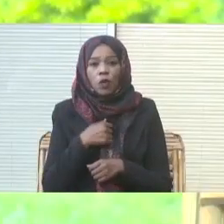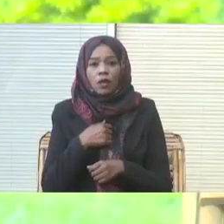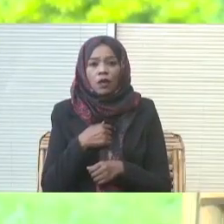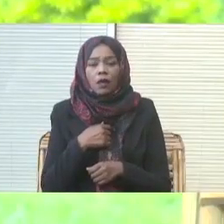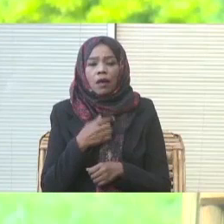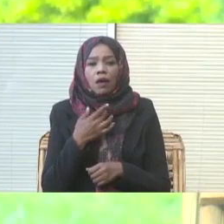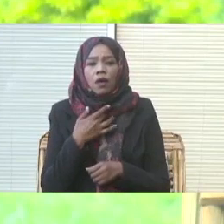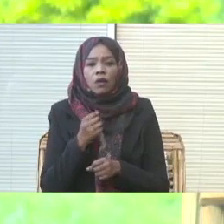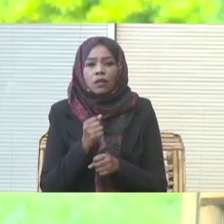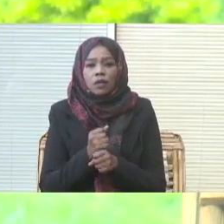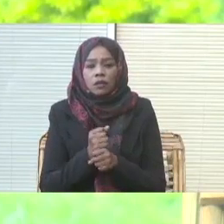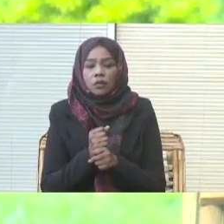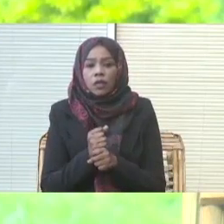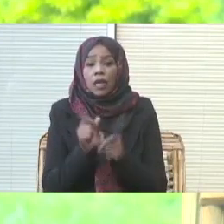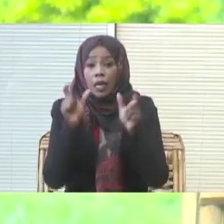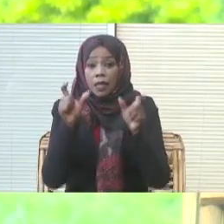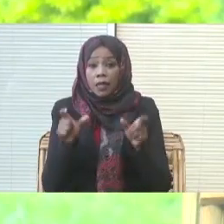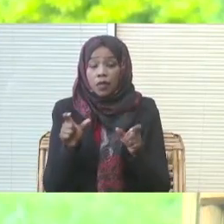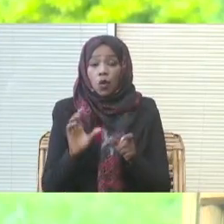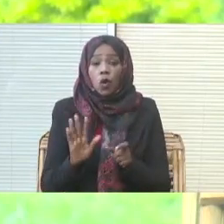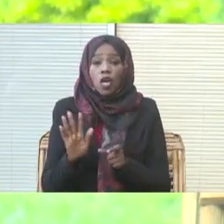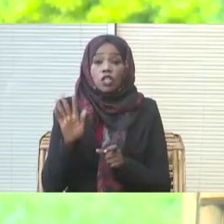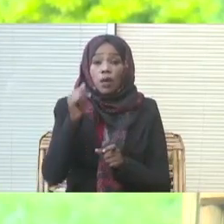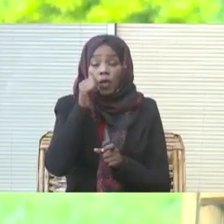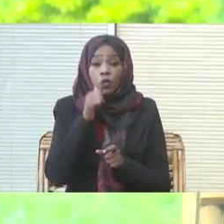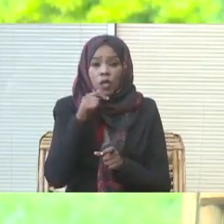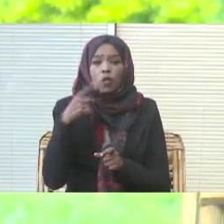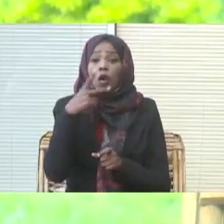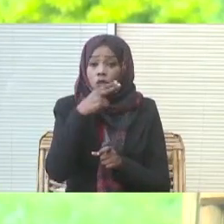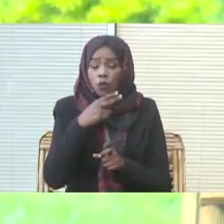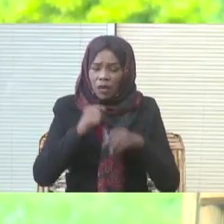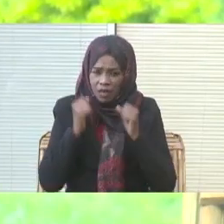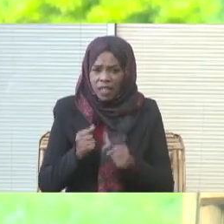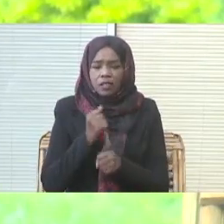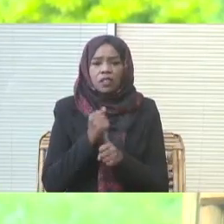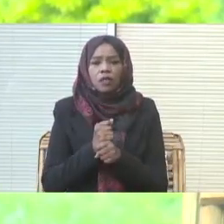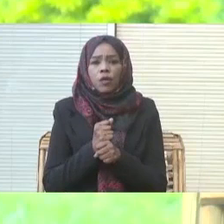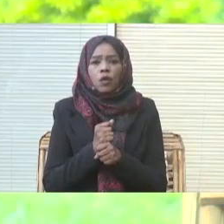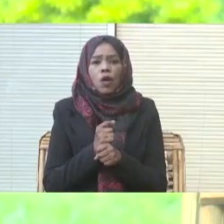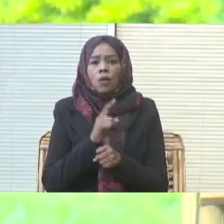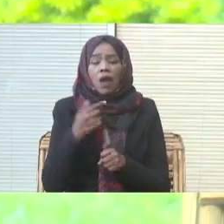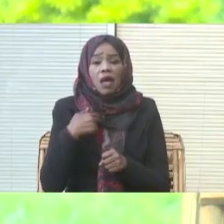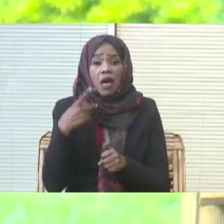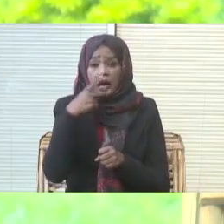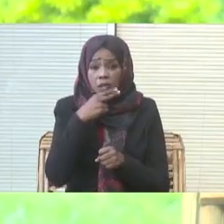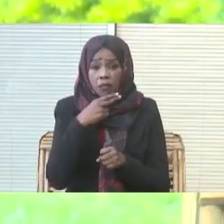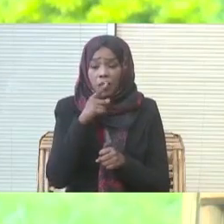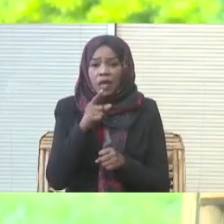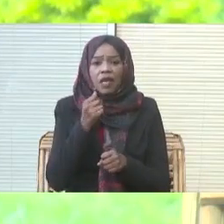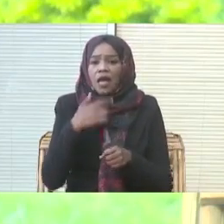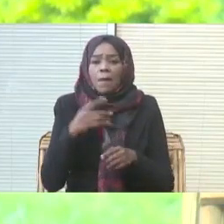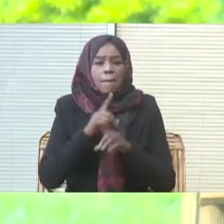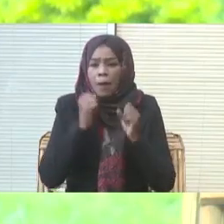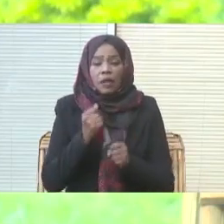عايز اوصل للناس الشعب السوداني انه الصوم احنا بنقدر نعمل اي شيء، يعني ما انا اصوم يعني ما بقدر بعمل